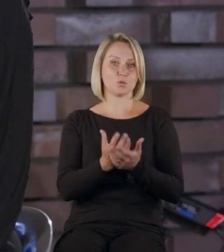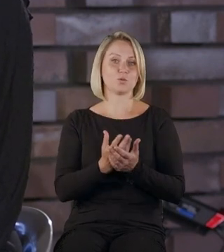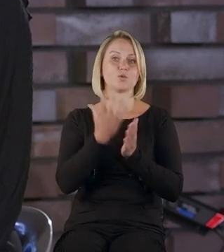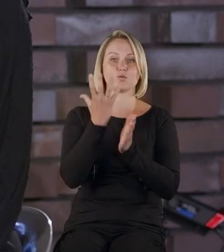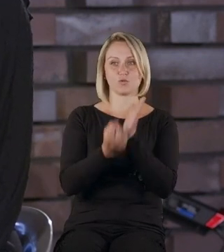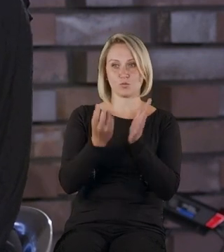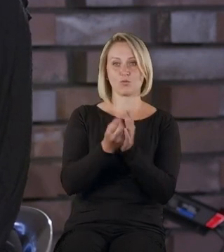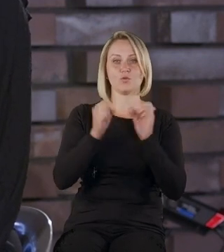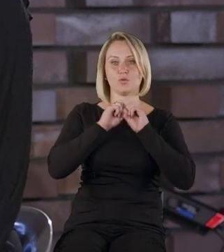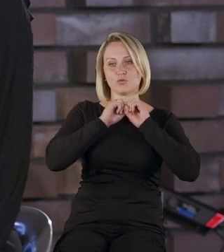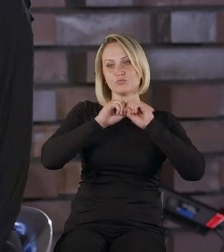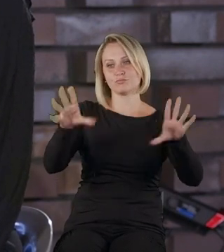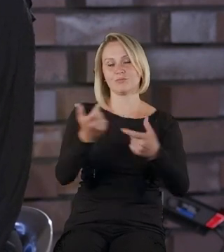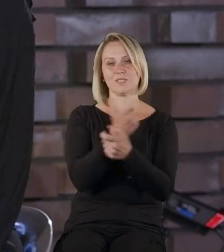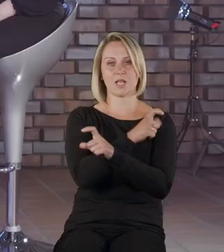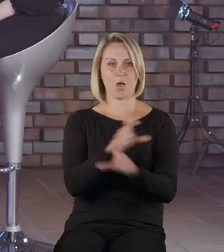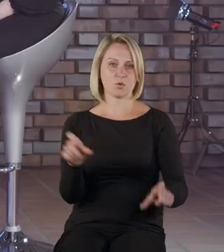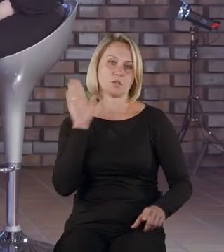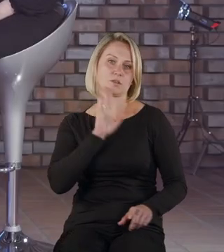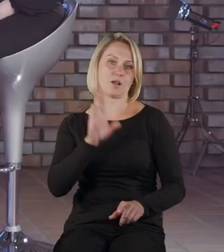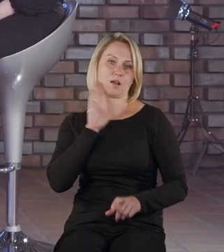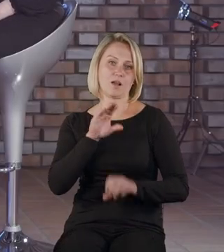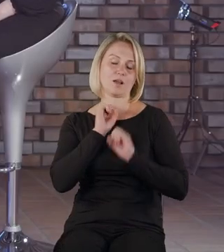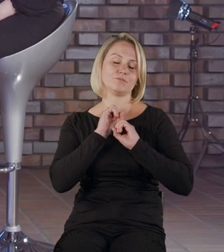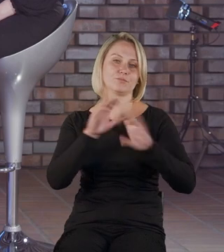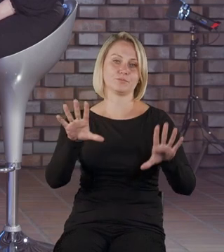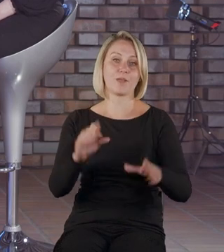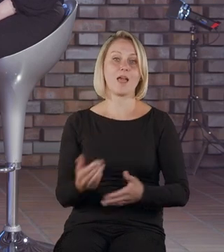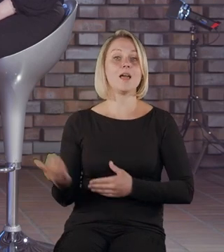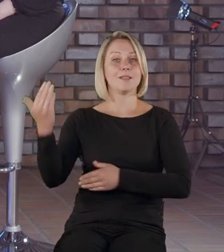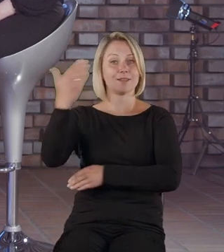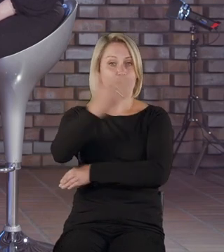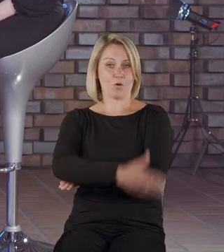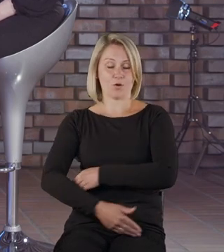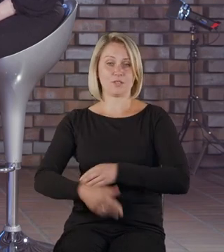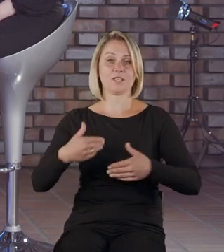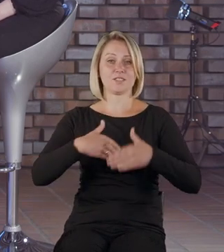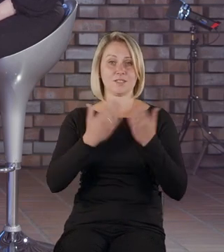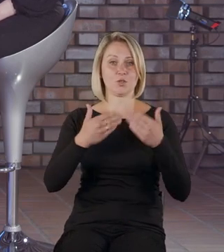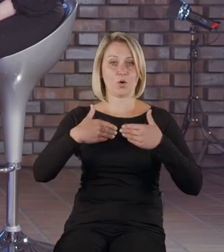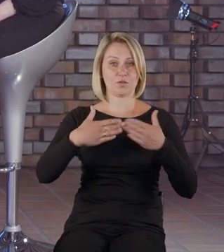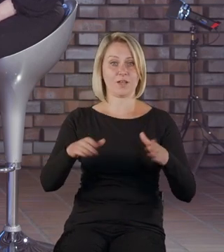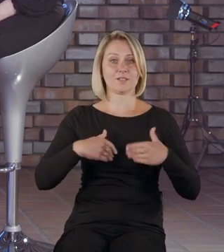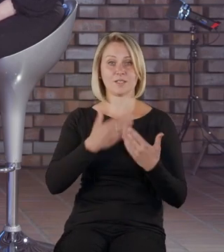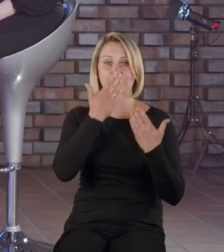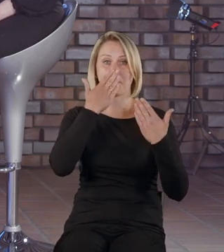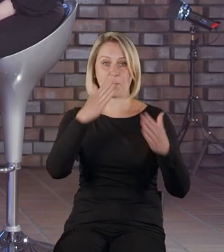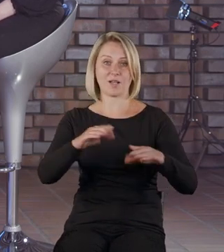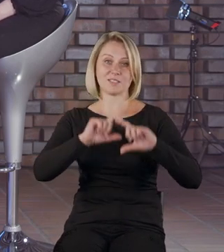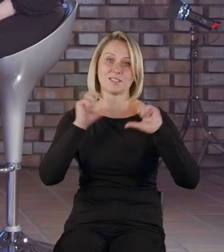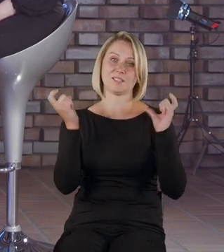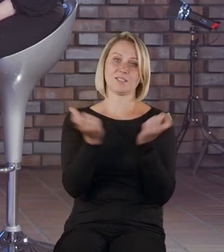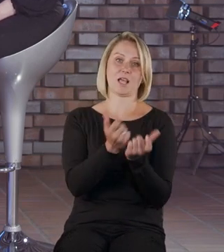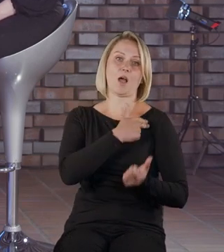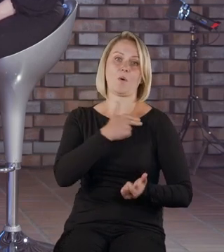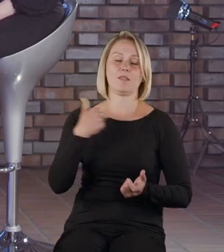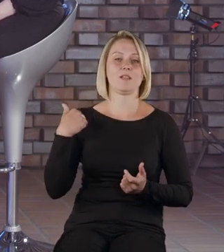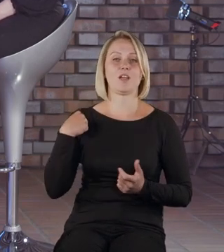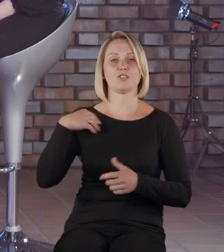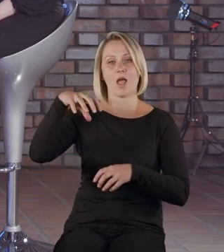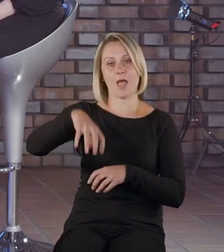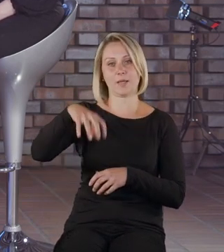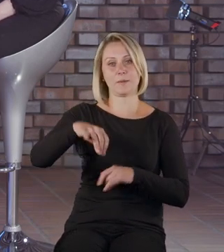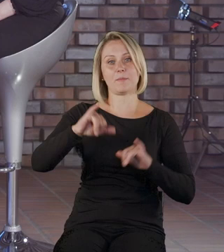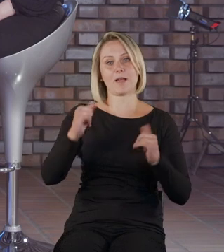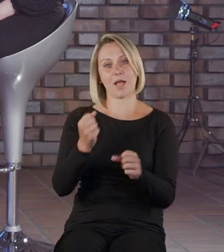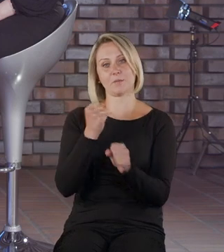transmisja będzie dostępna przez cały czas. Na zakończenie naszego wirtualnego dnia otwartego chcemy pokazać Wam całą naszą ekipę, która